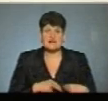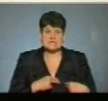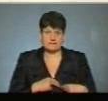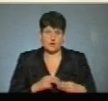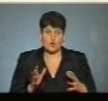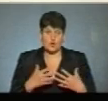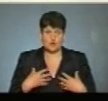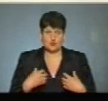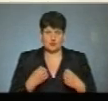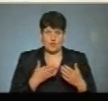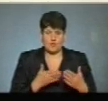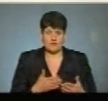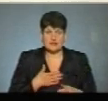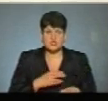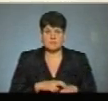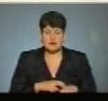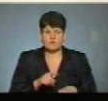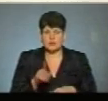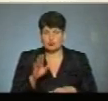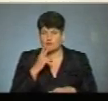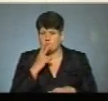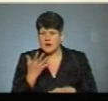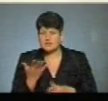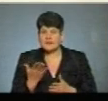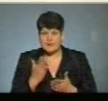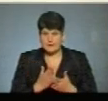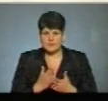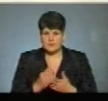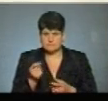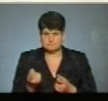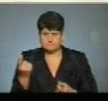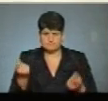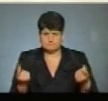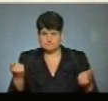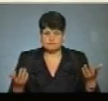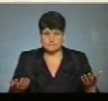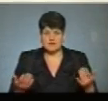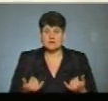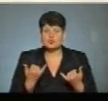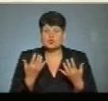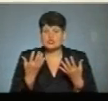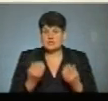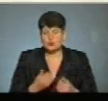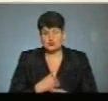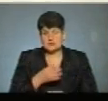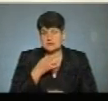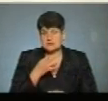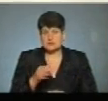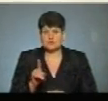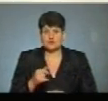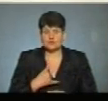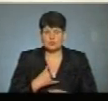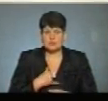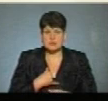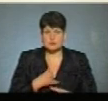в допомозі працівникам охорони здоров'я, тобто нашим лікарям. Вони будуть бачити, де є потенційні очаги. Хоча на сьогоднішній день